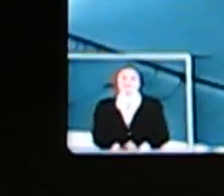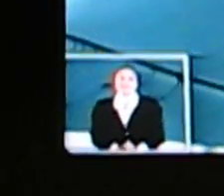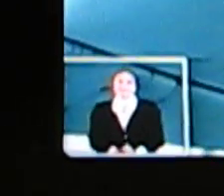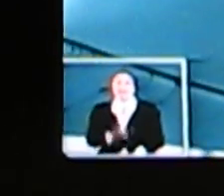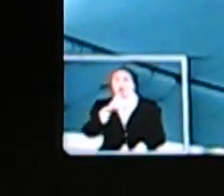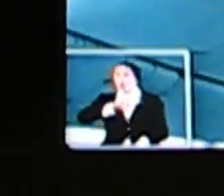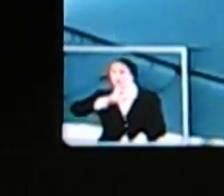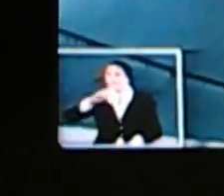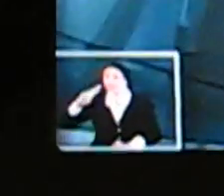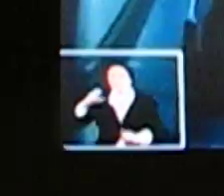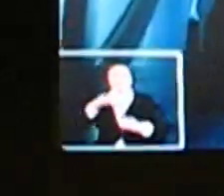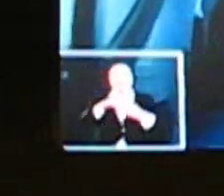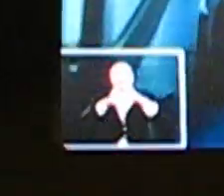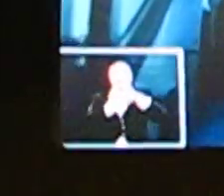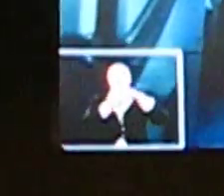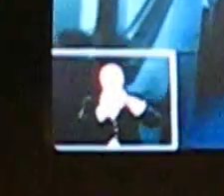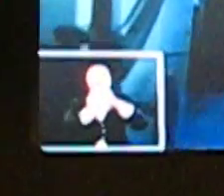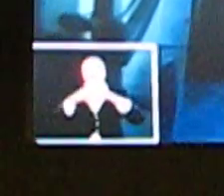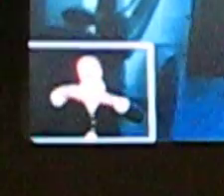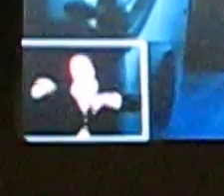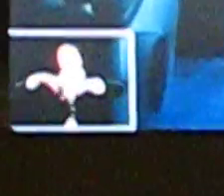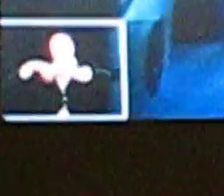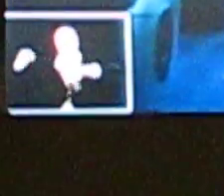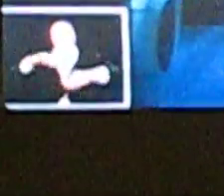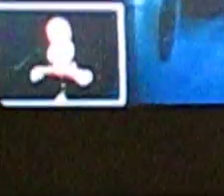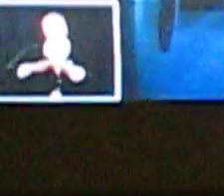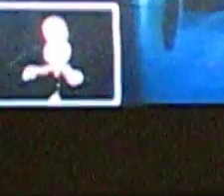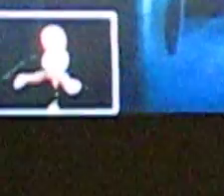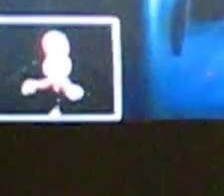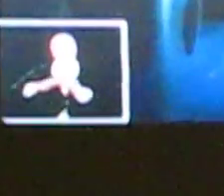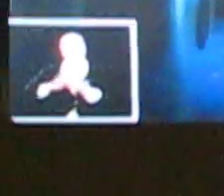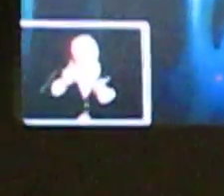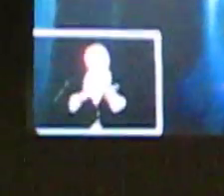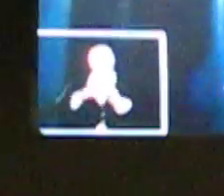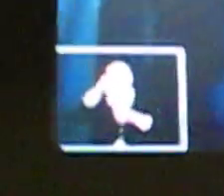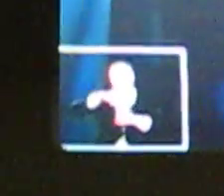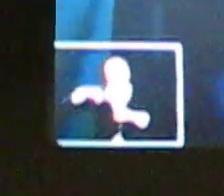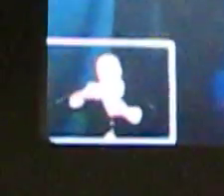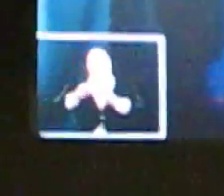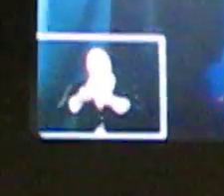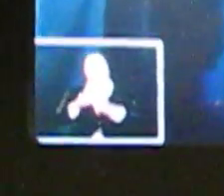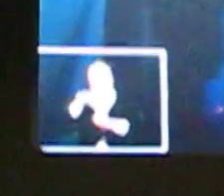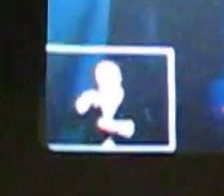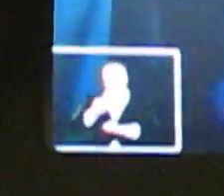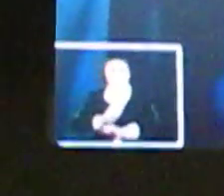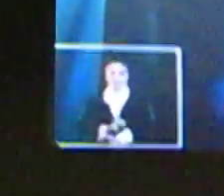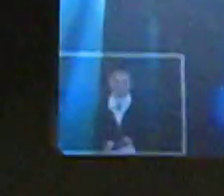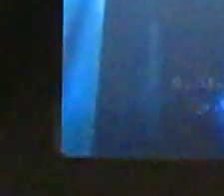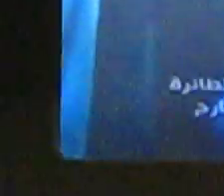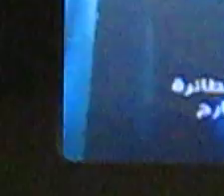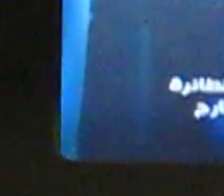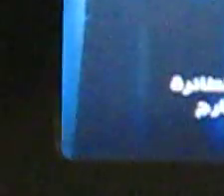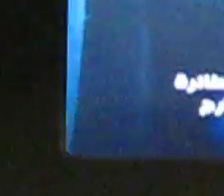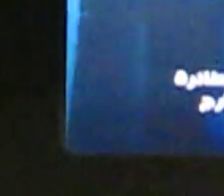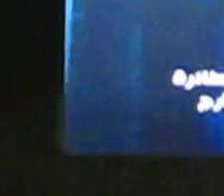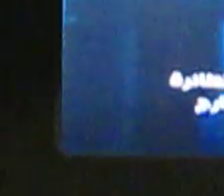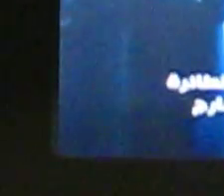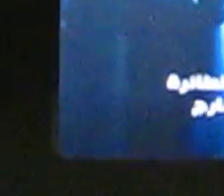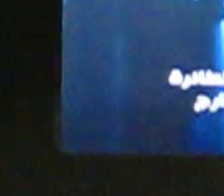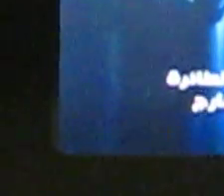الأرفف. جميع المخارج والممرات يجب أن تكون خالية من أي عوائق.